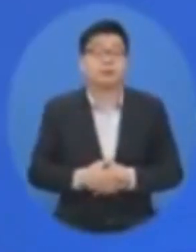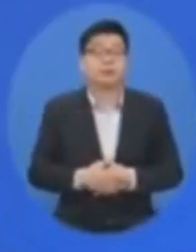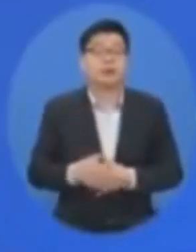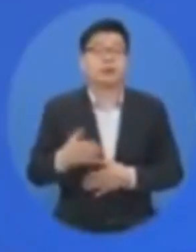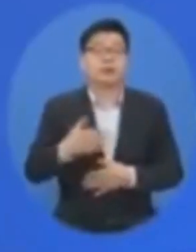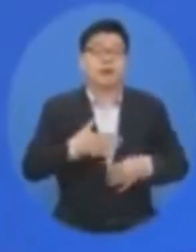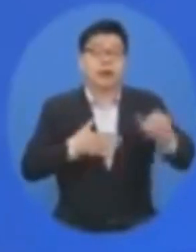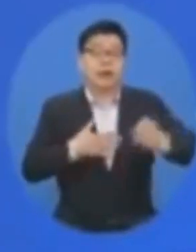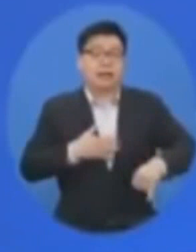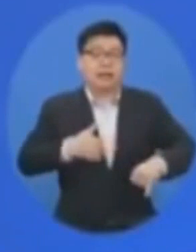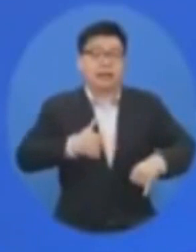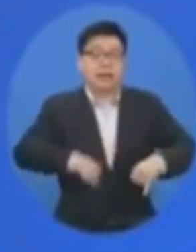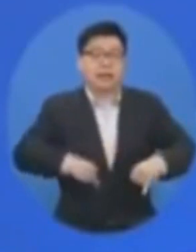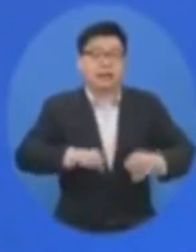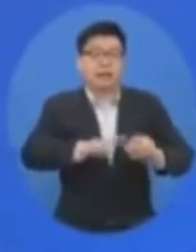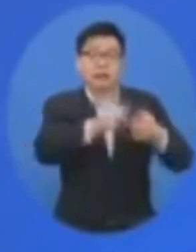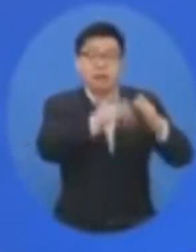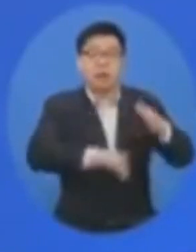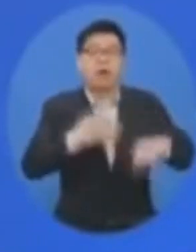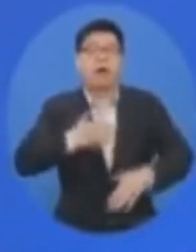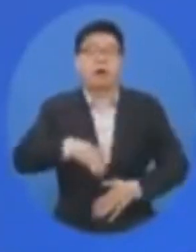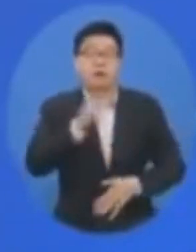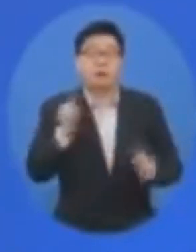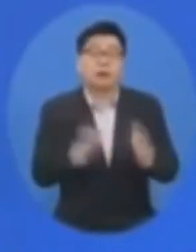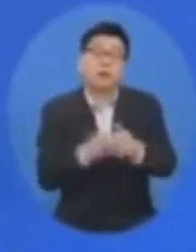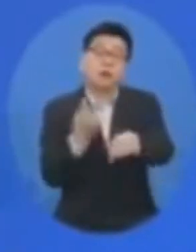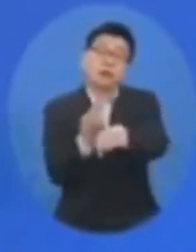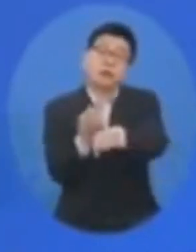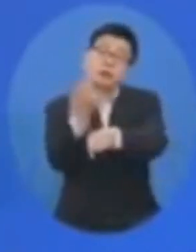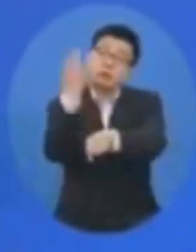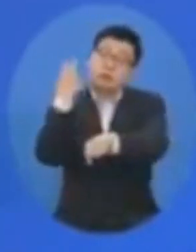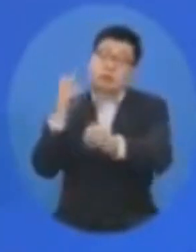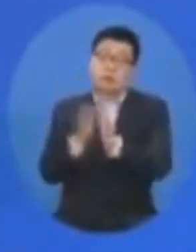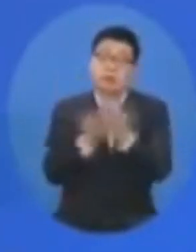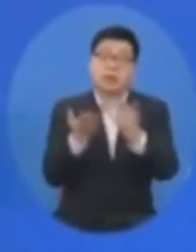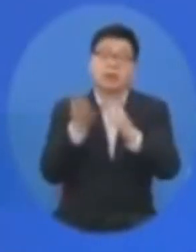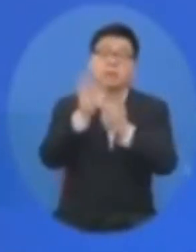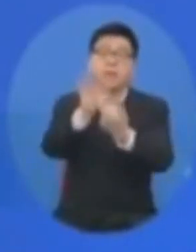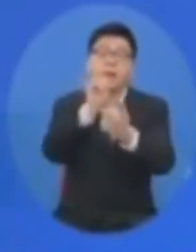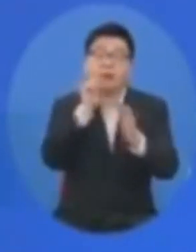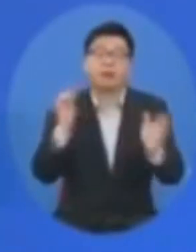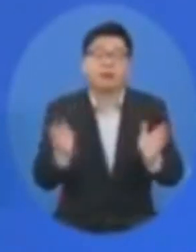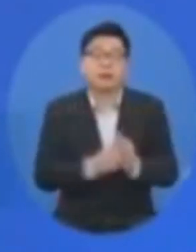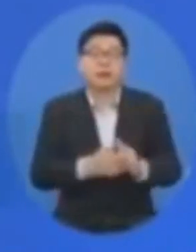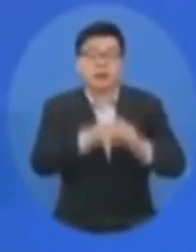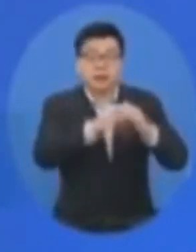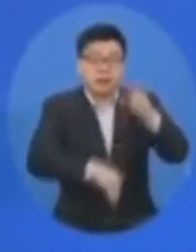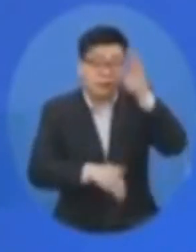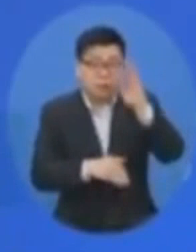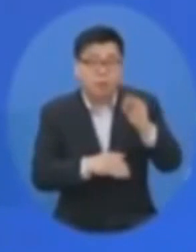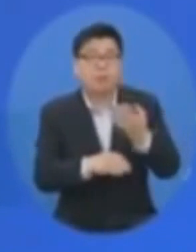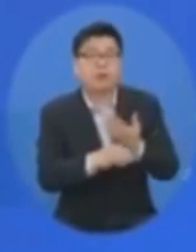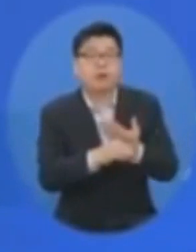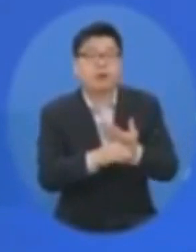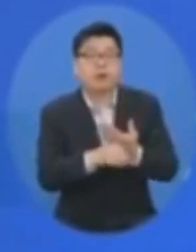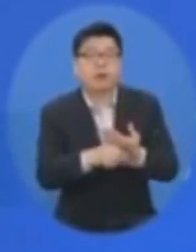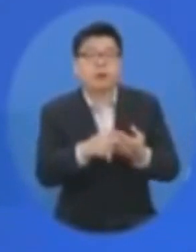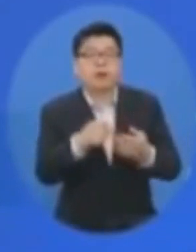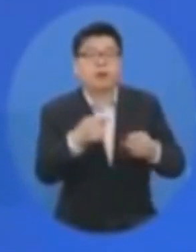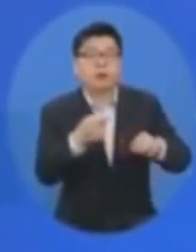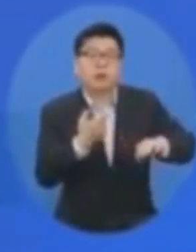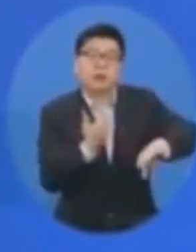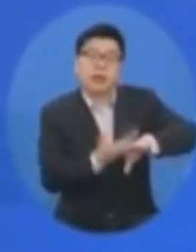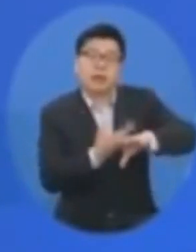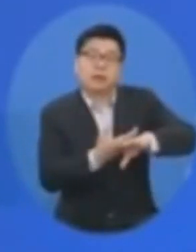저희 애들은 이거 다 알죠. 12년 전에 이미 제가 참여록을 썼으니까 거기 보면 그것뿐만